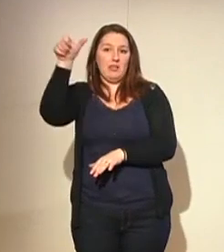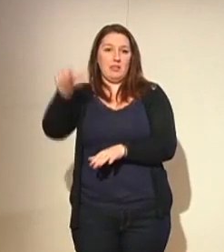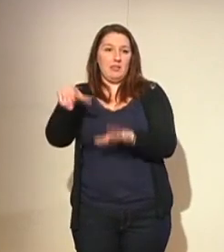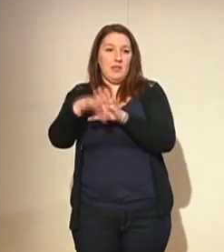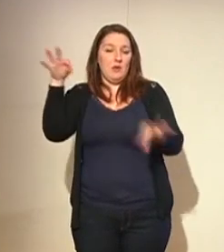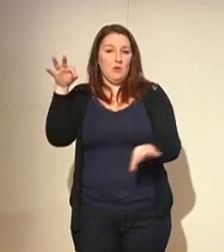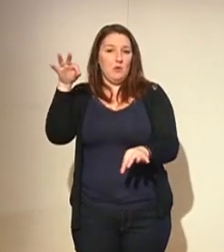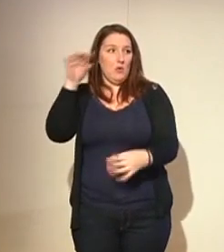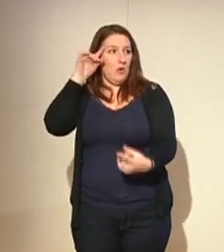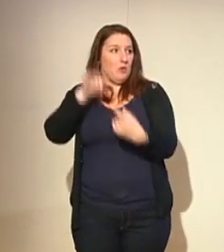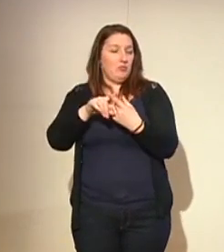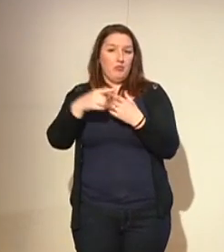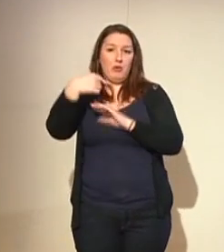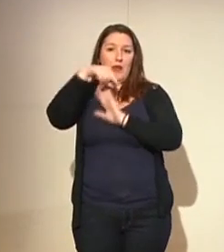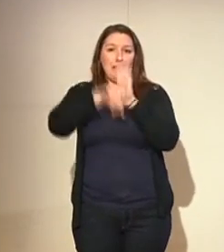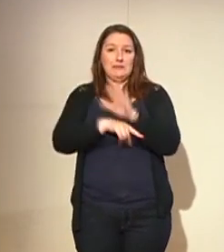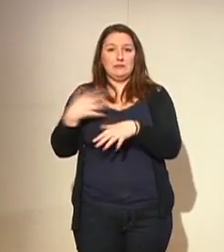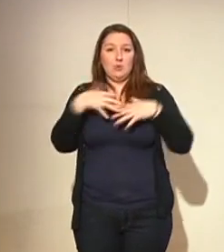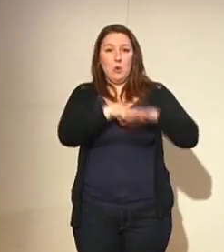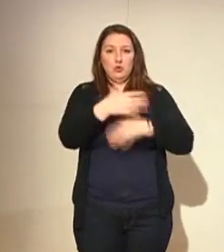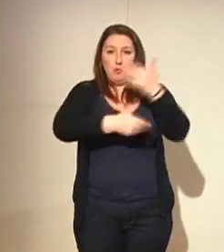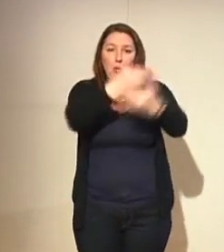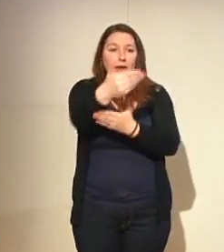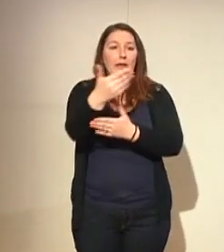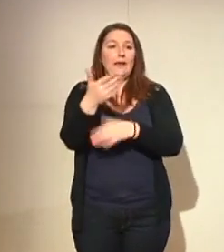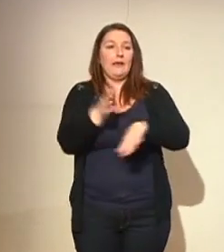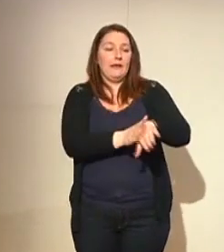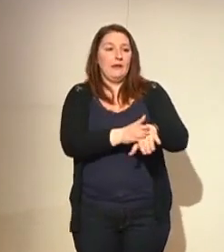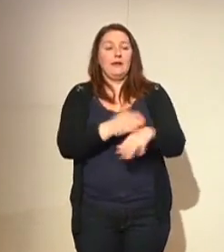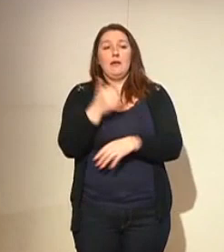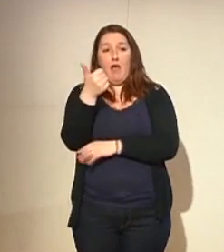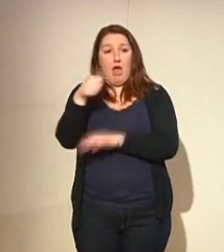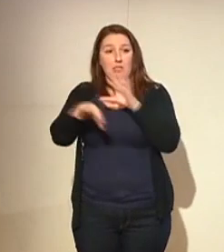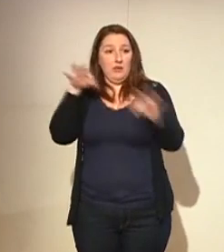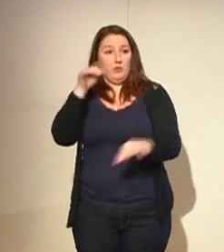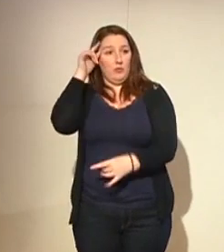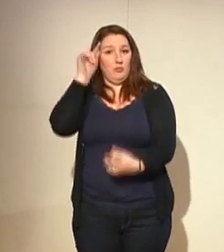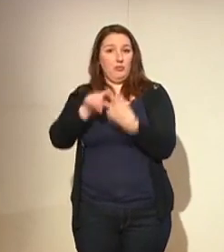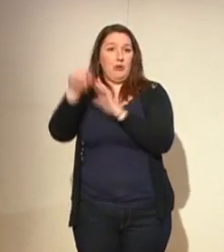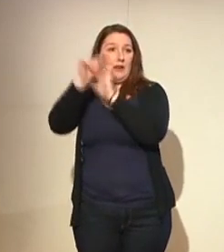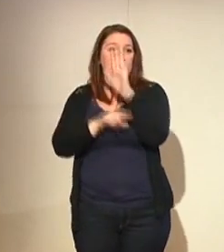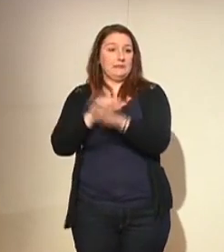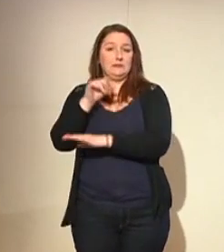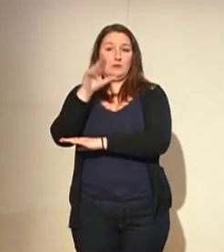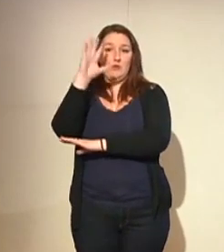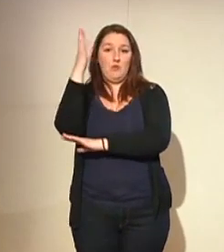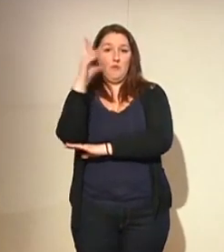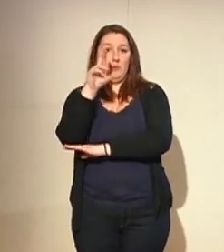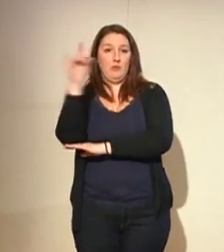pour la liste de gauche et de progrès et un élu pour la liste umpudi c'est cela